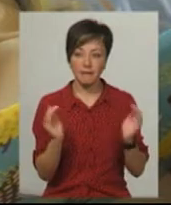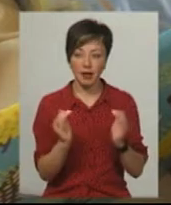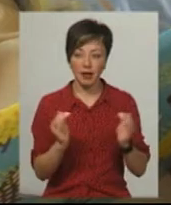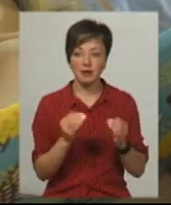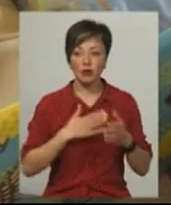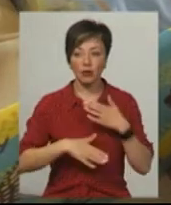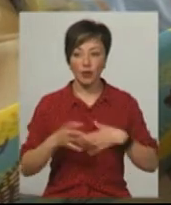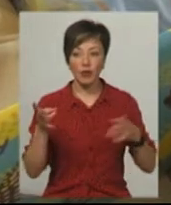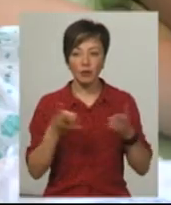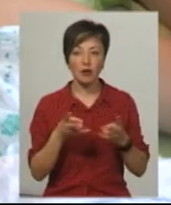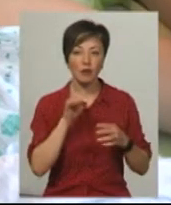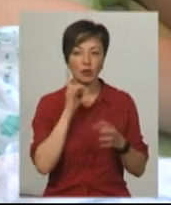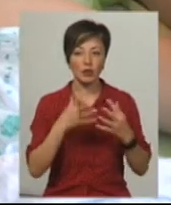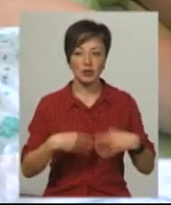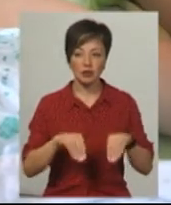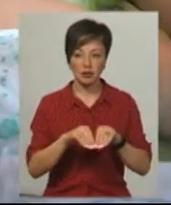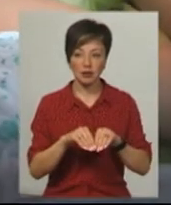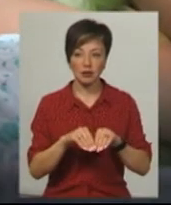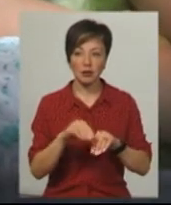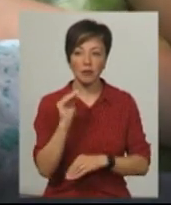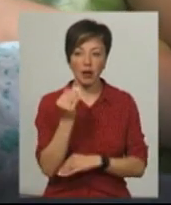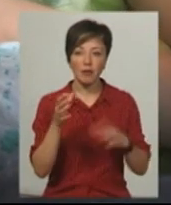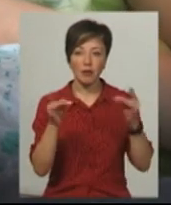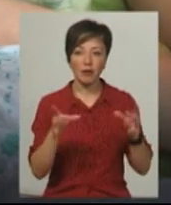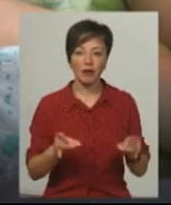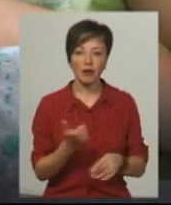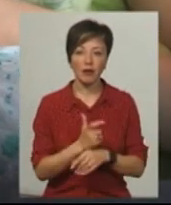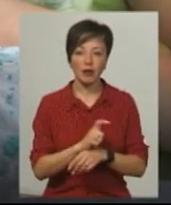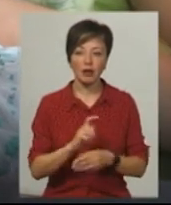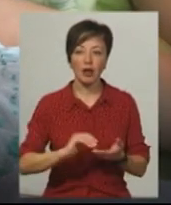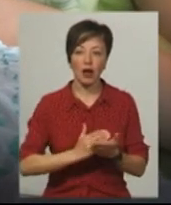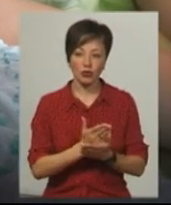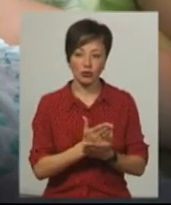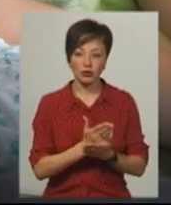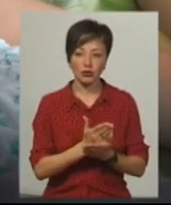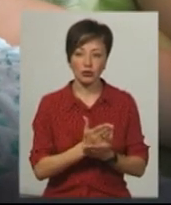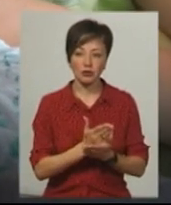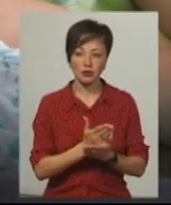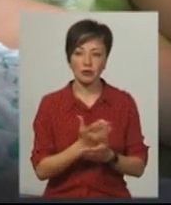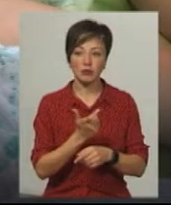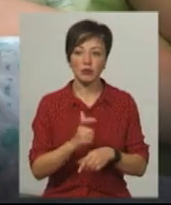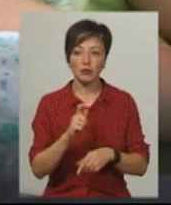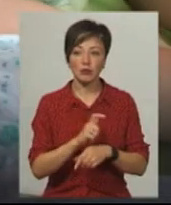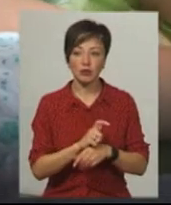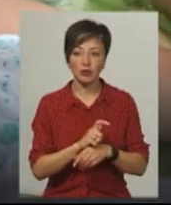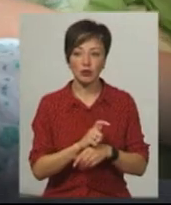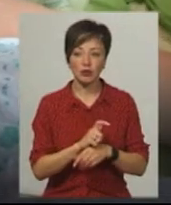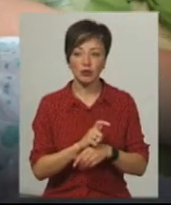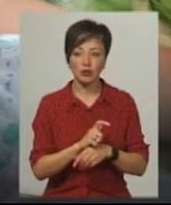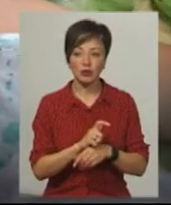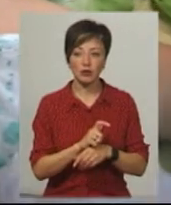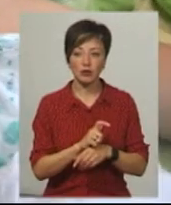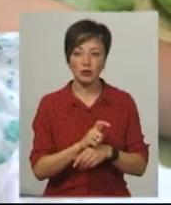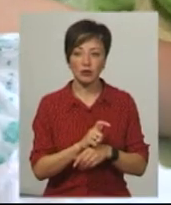необхідно як для молодої сім'ї. Бебі-бокс, він набагато качественний йде і більше грошей.